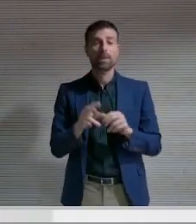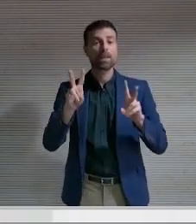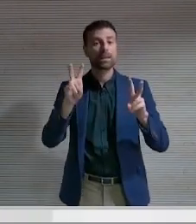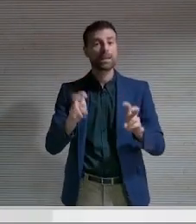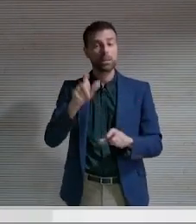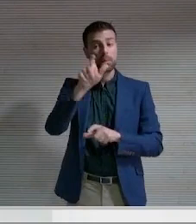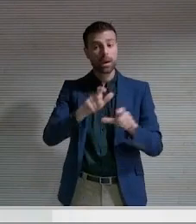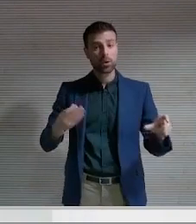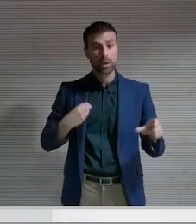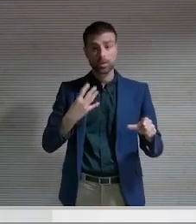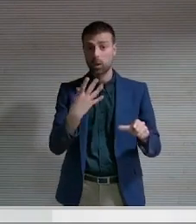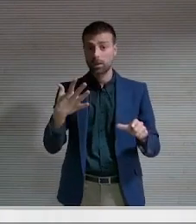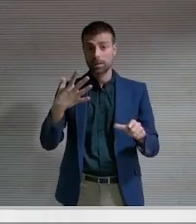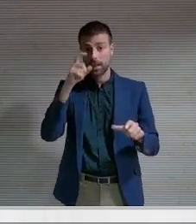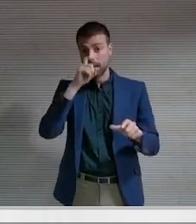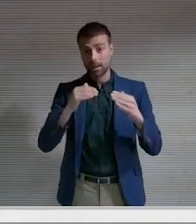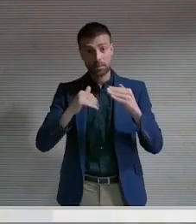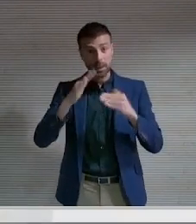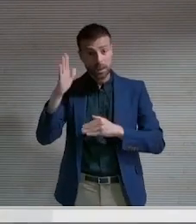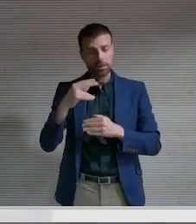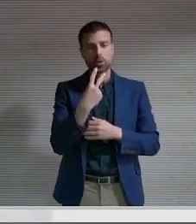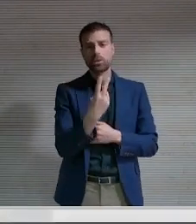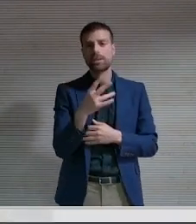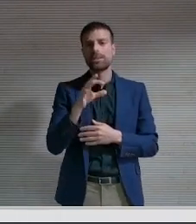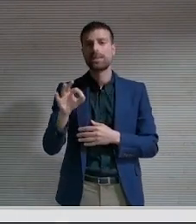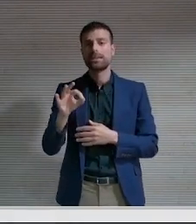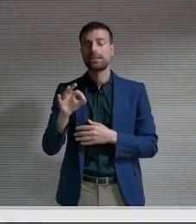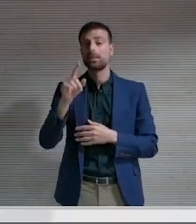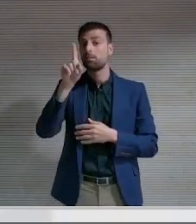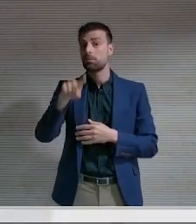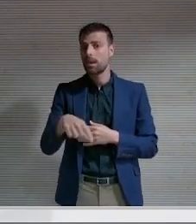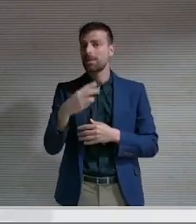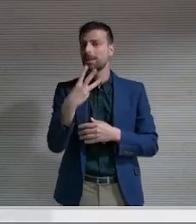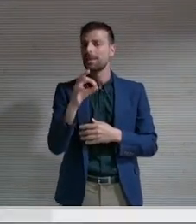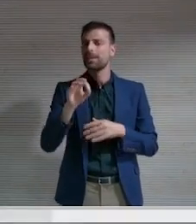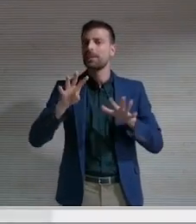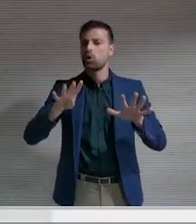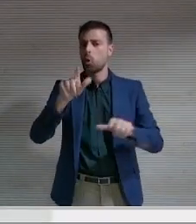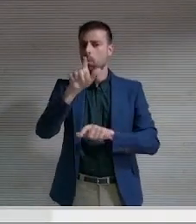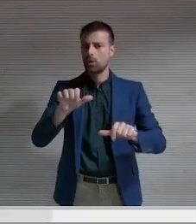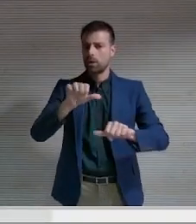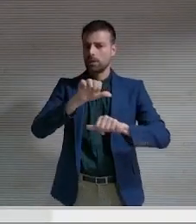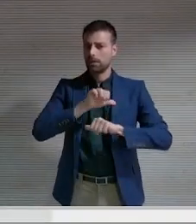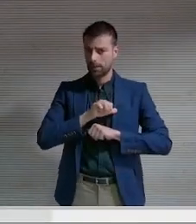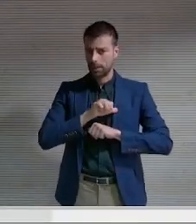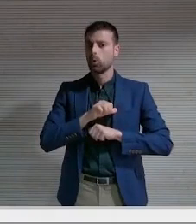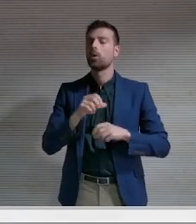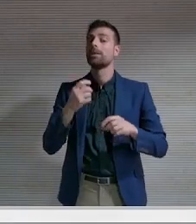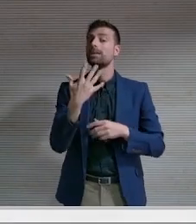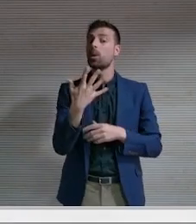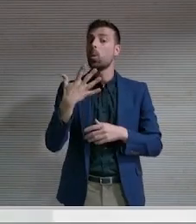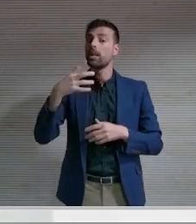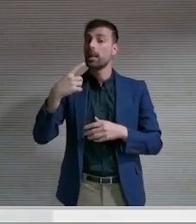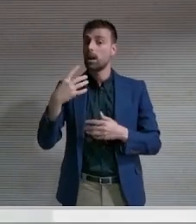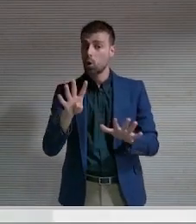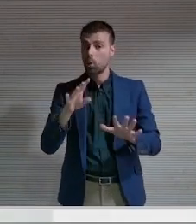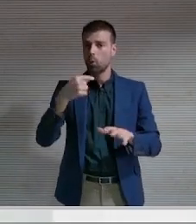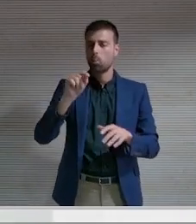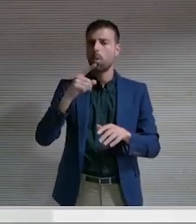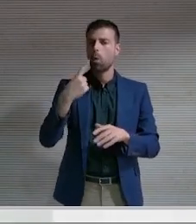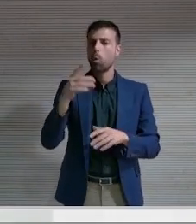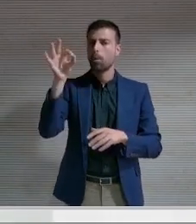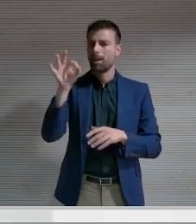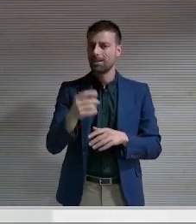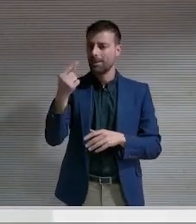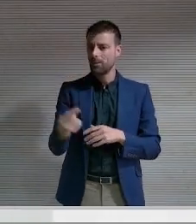persones majors de 45 anys, són 209 persones aturades, és el 59,1% del total,